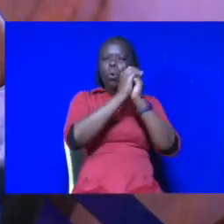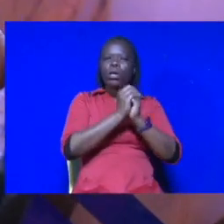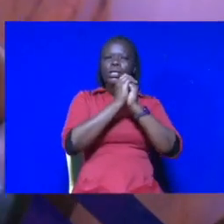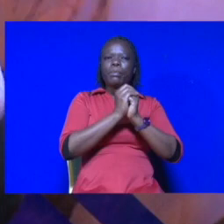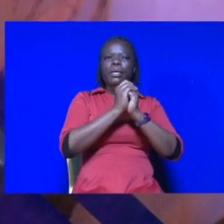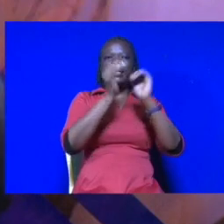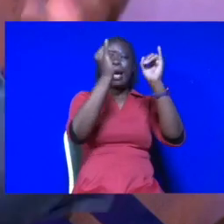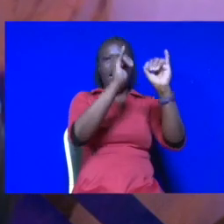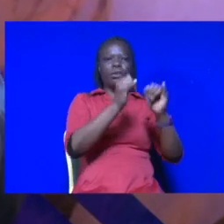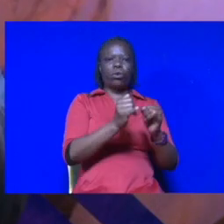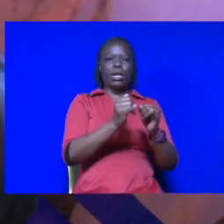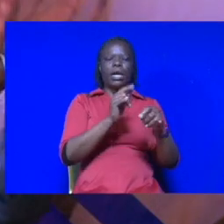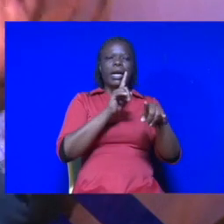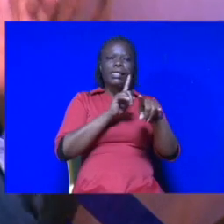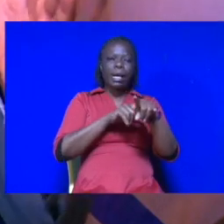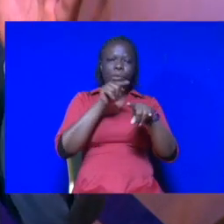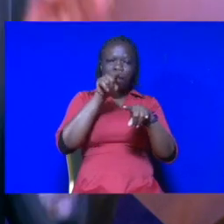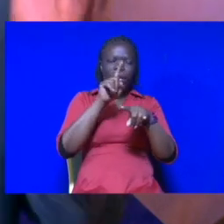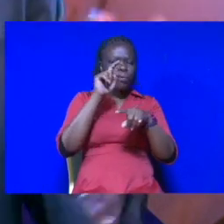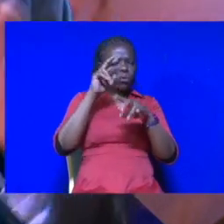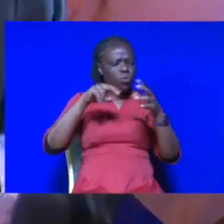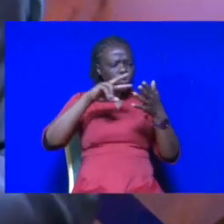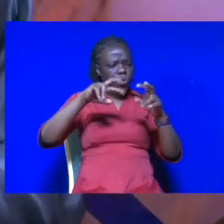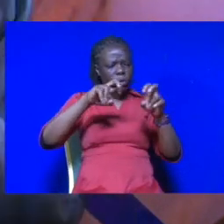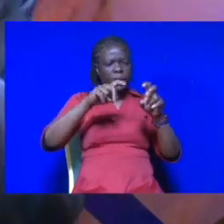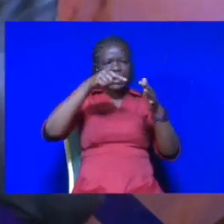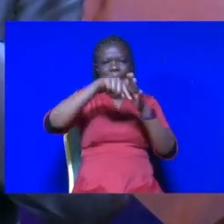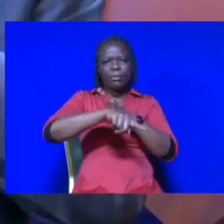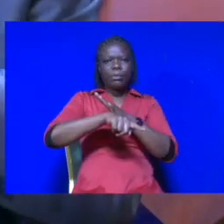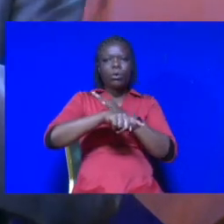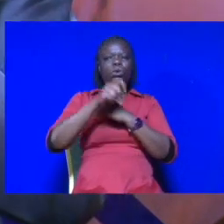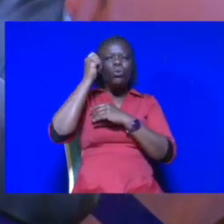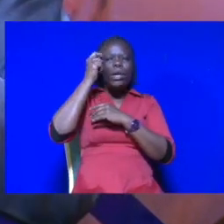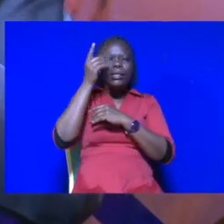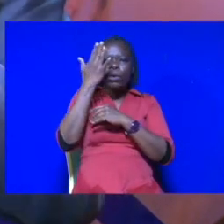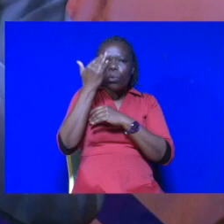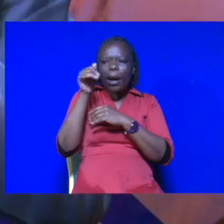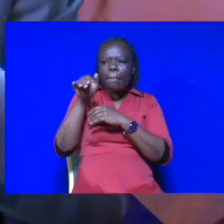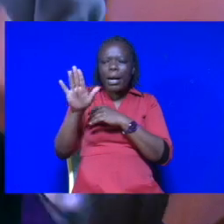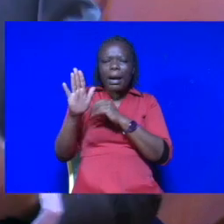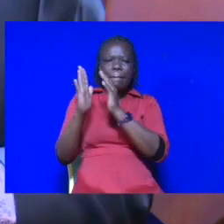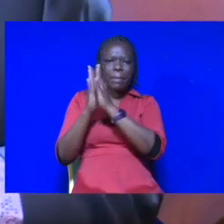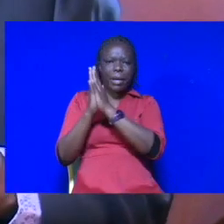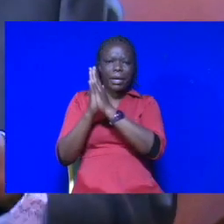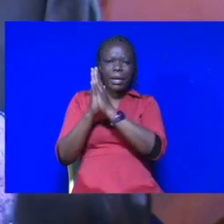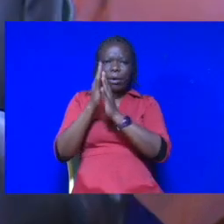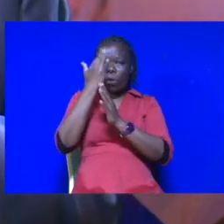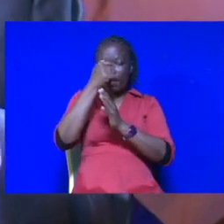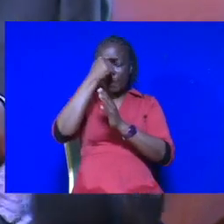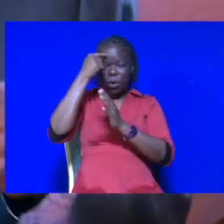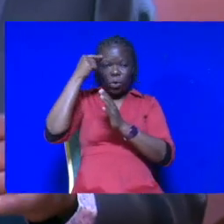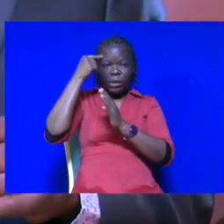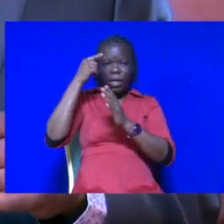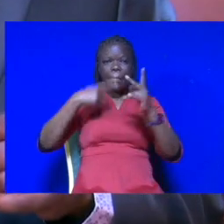Ukisoma kwa makini ndipo unaelewa kwa nini Elia aliomba ombi hilo. Watu walikuwa naabudu Mungu jua,